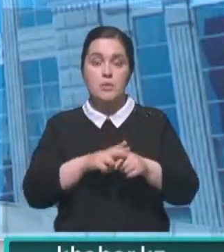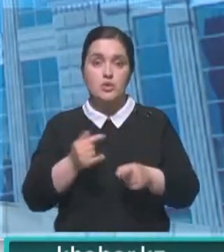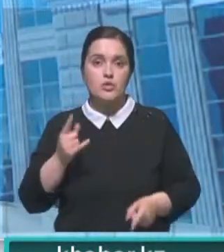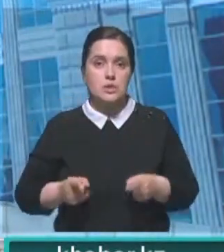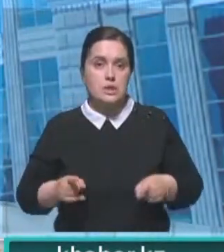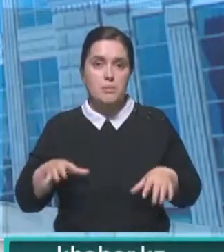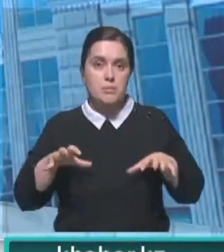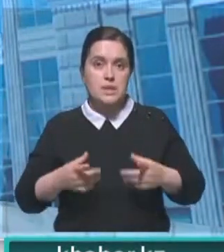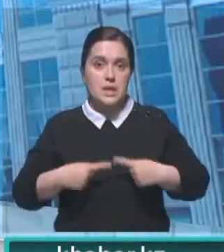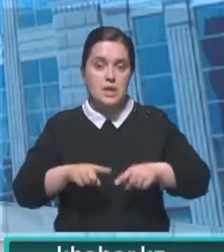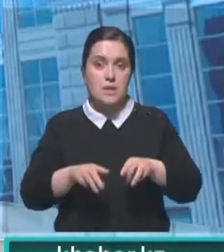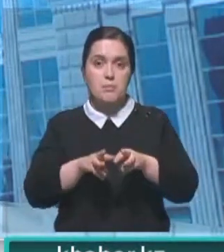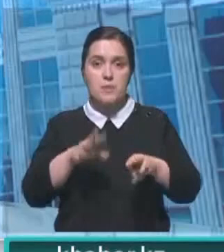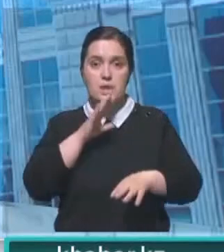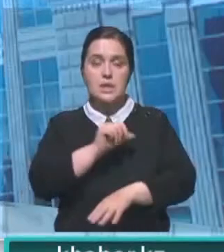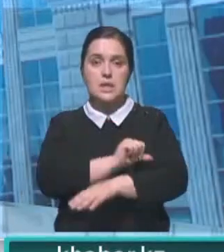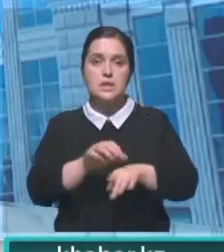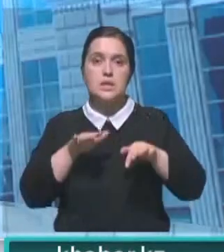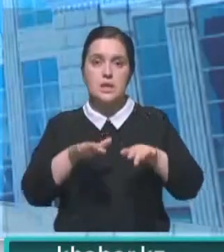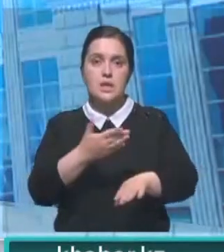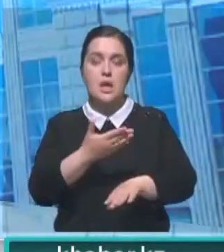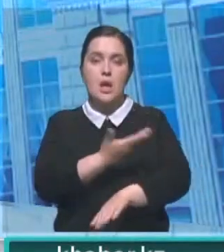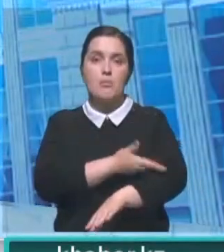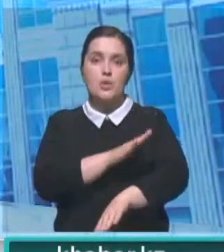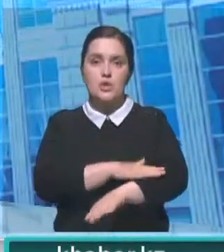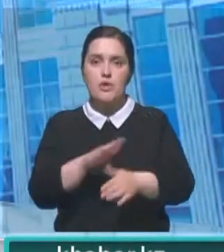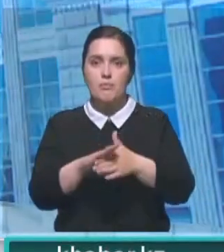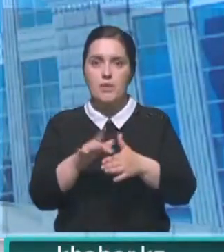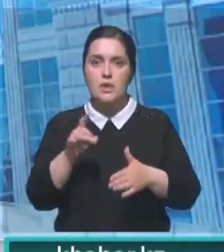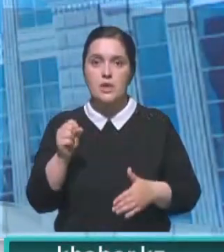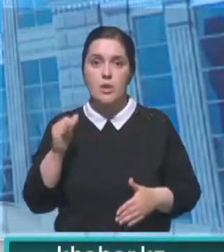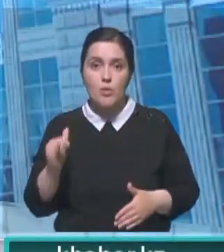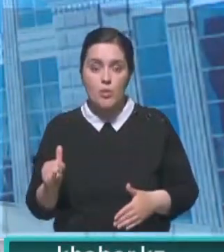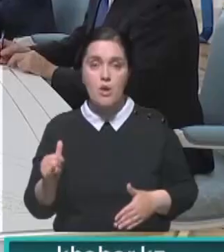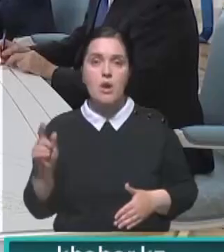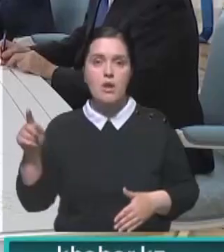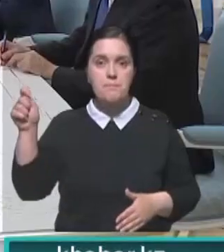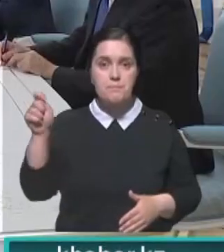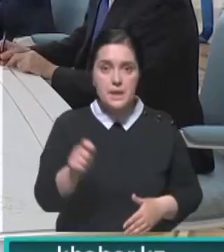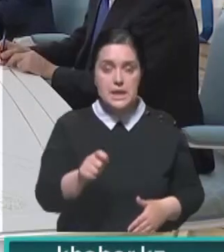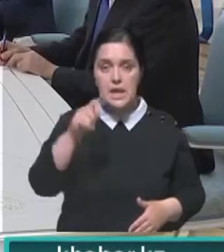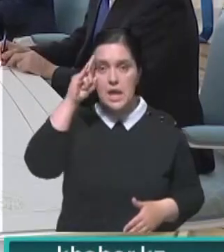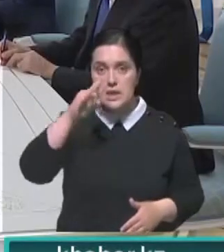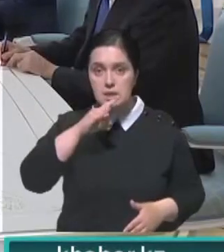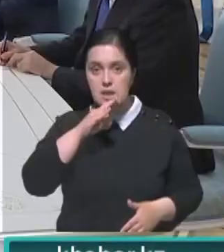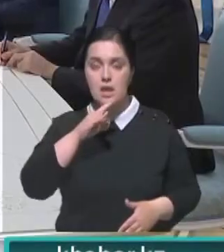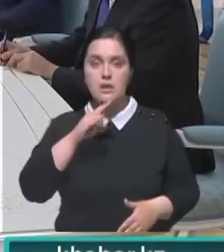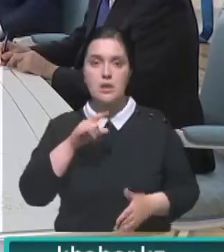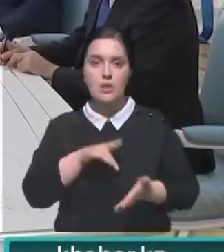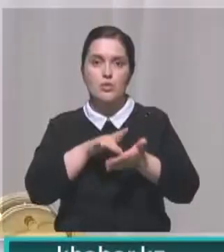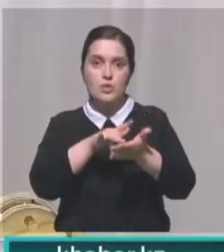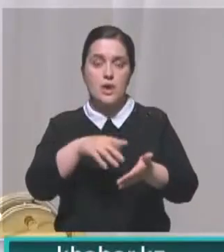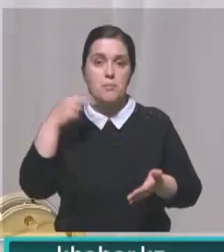с действующим председателем организации министром иностранных дел Польши. Збигнев Рау прибыл в Казахстан в рамках регионального